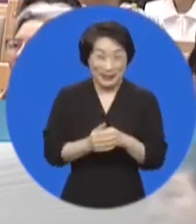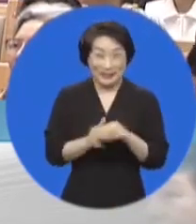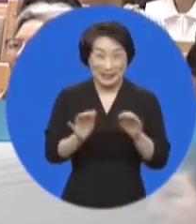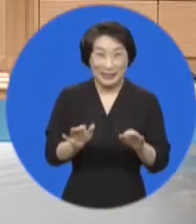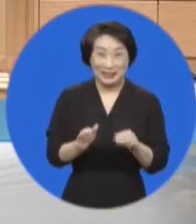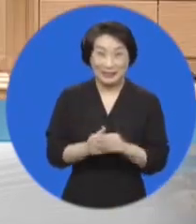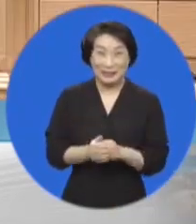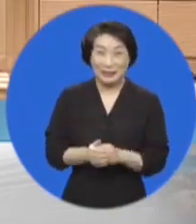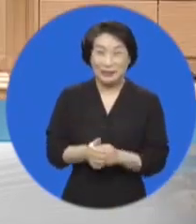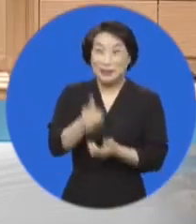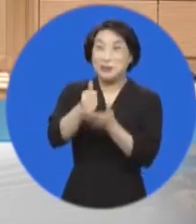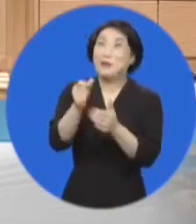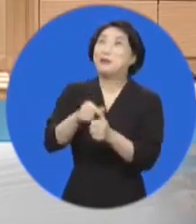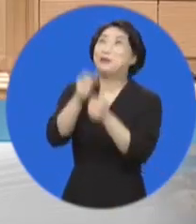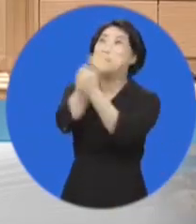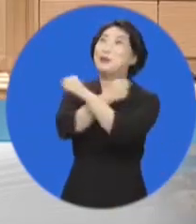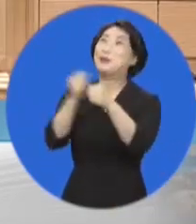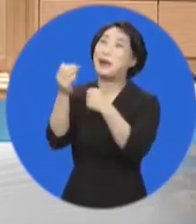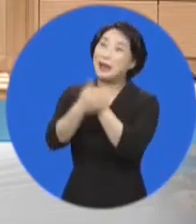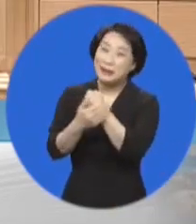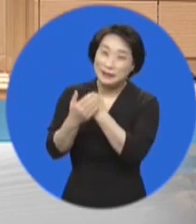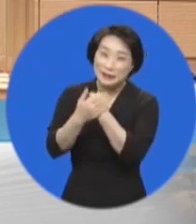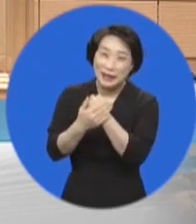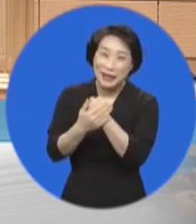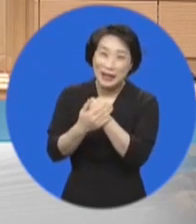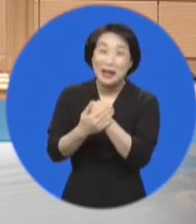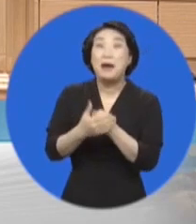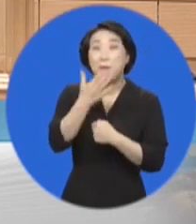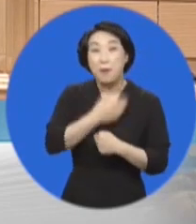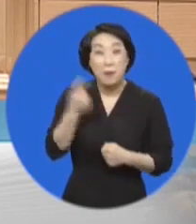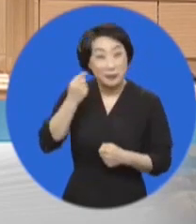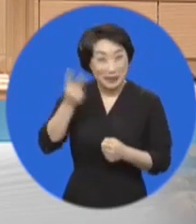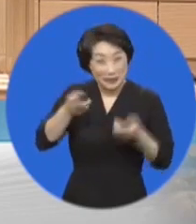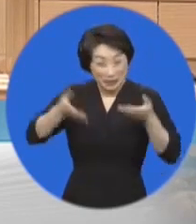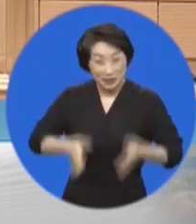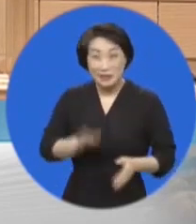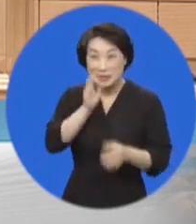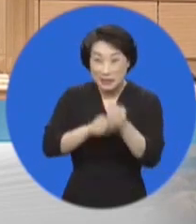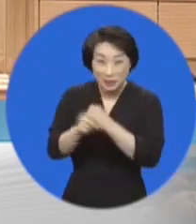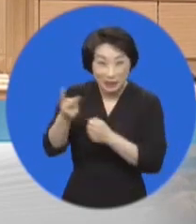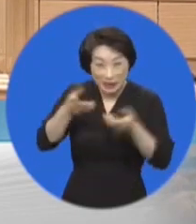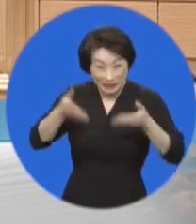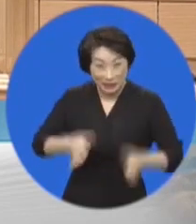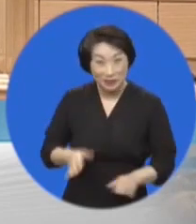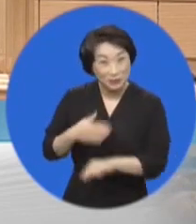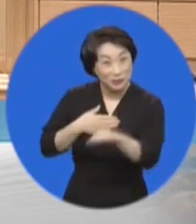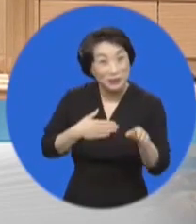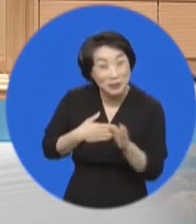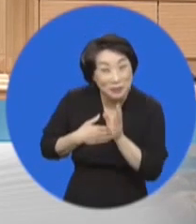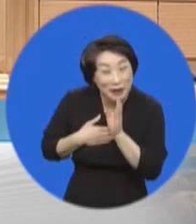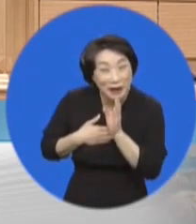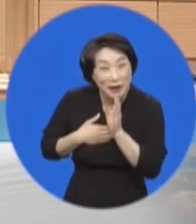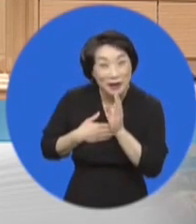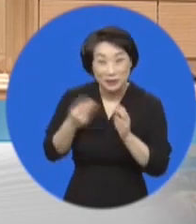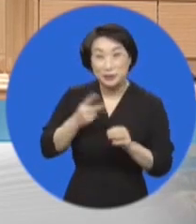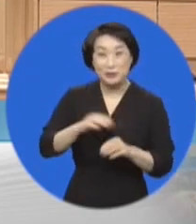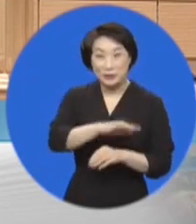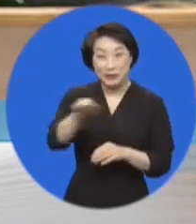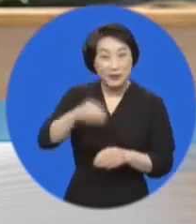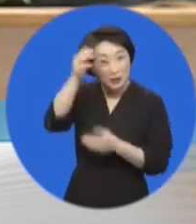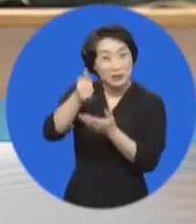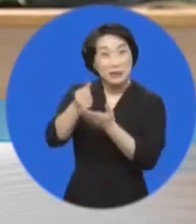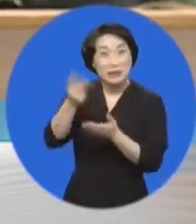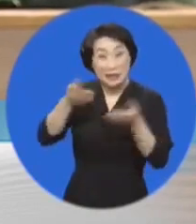정말로 주님의 구속의 은총 복음으로 거듭나고 진리로 거듭나고 우리가